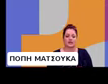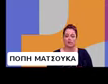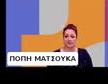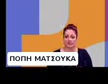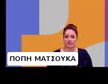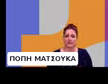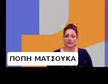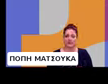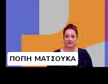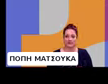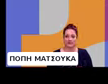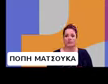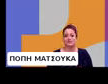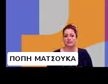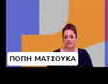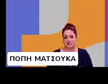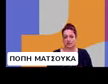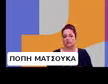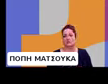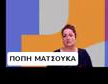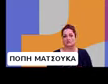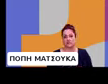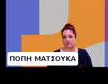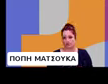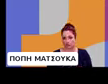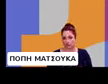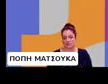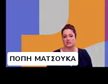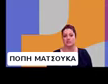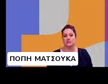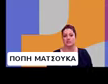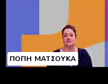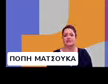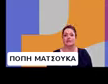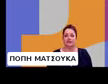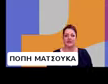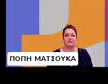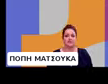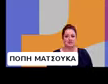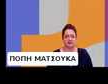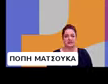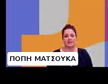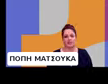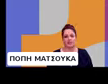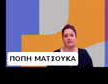λογική για να υπολογίσουμε, ξεκινώντας από την εργατοώρα μας, την ωριαία μας αμοιβή και από εκεί μετά